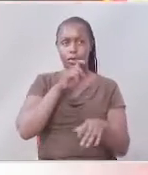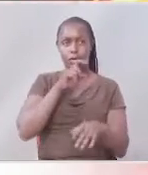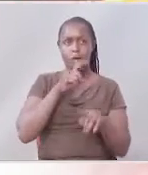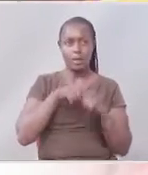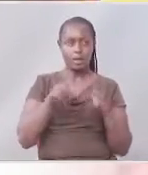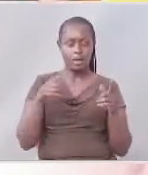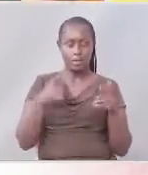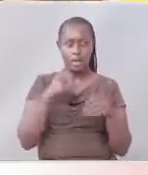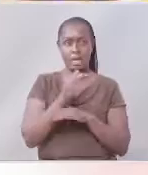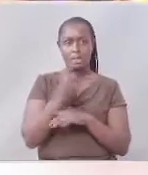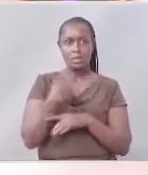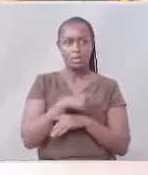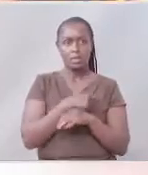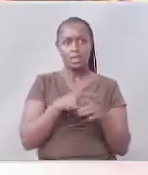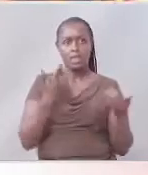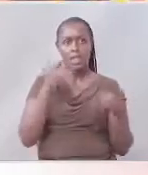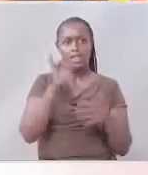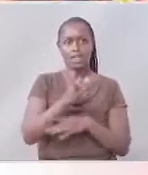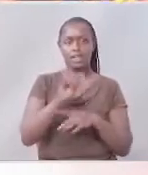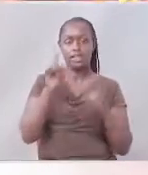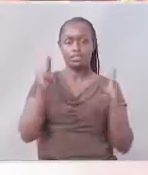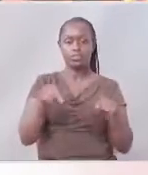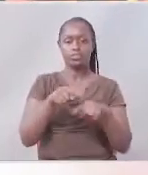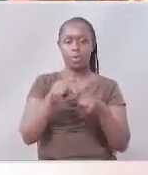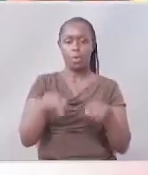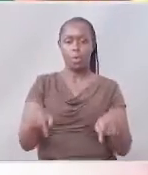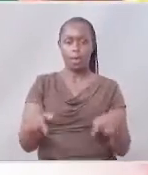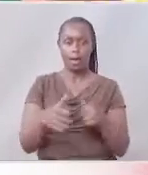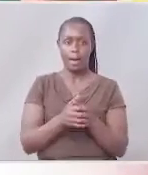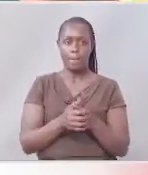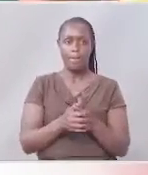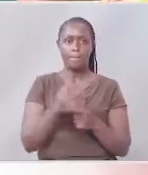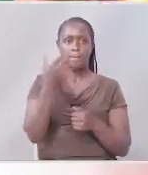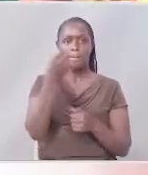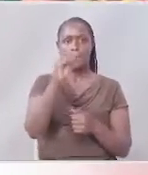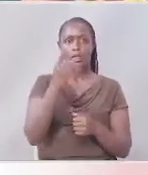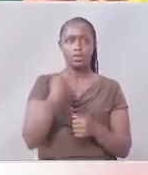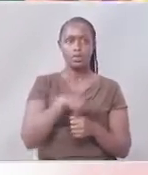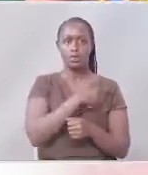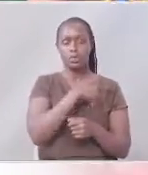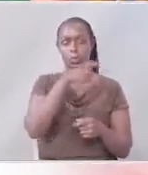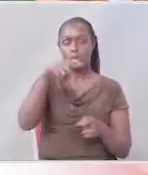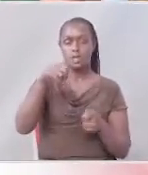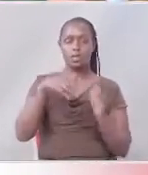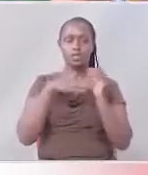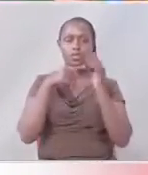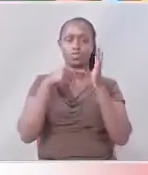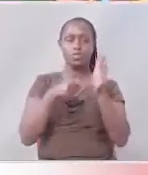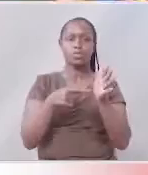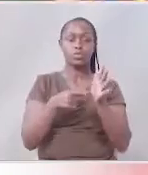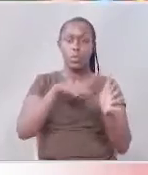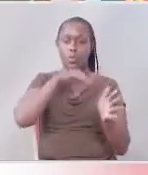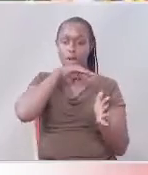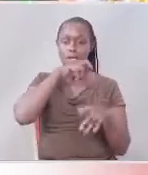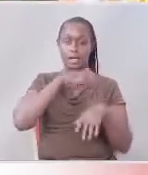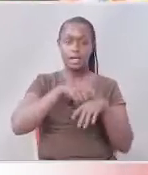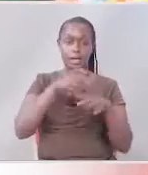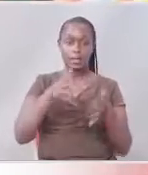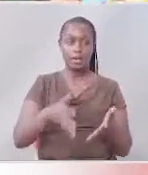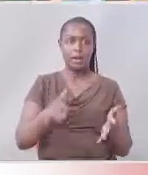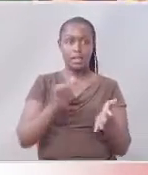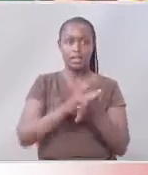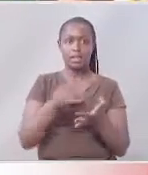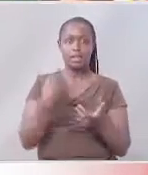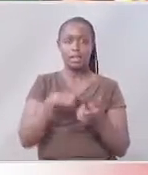bulai. Hiyo ni mbaya ama namna gani? Kwa hivyo sisi tunataka kuonyesha Raila wakati huu kwamba sisi